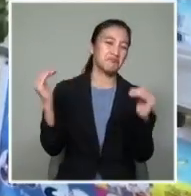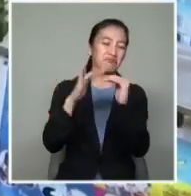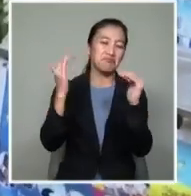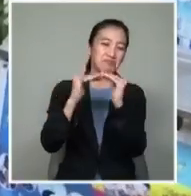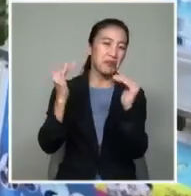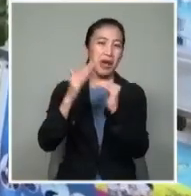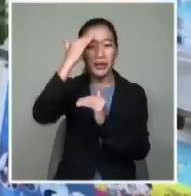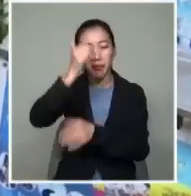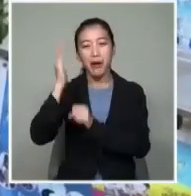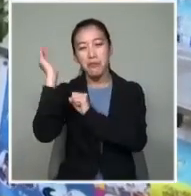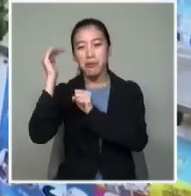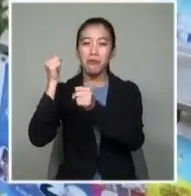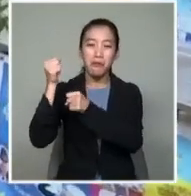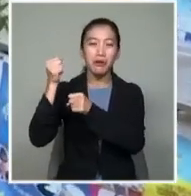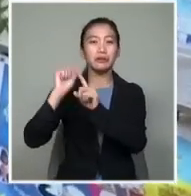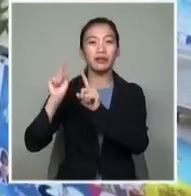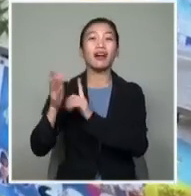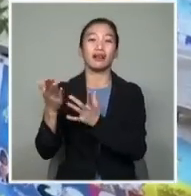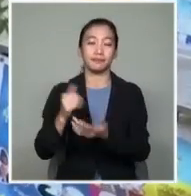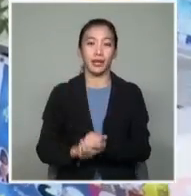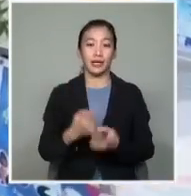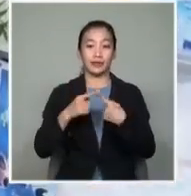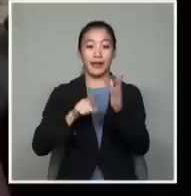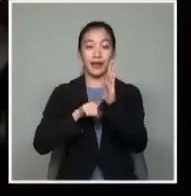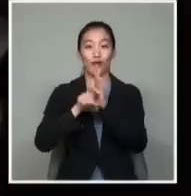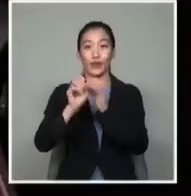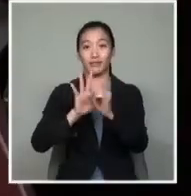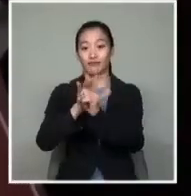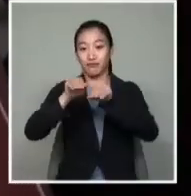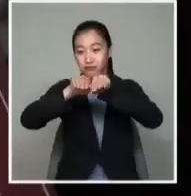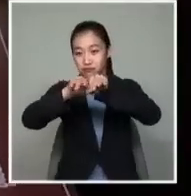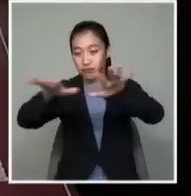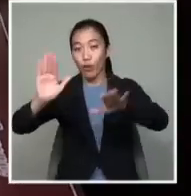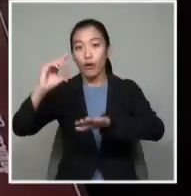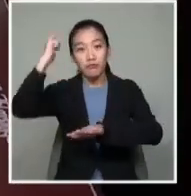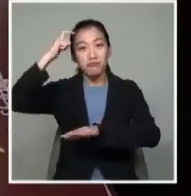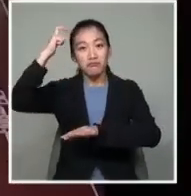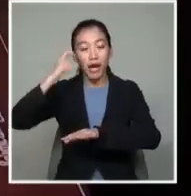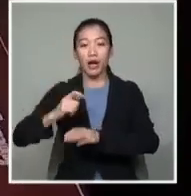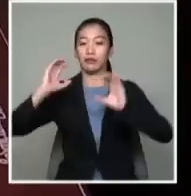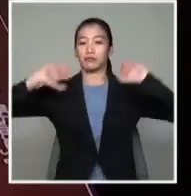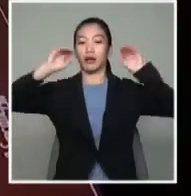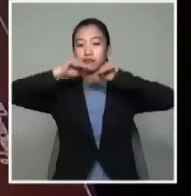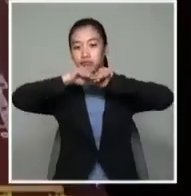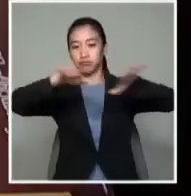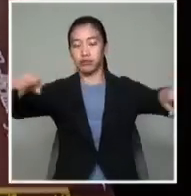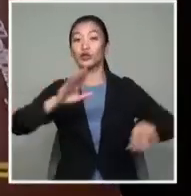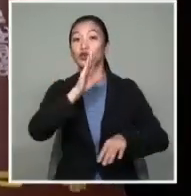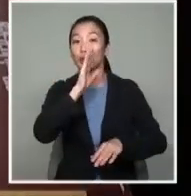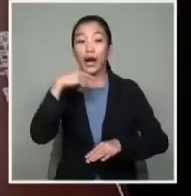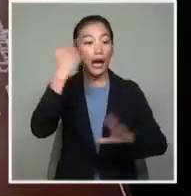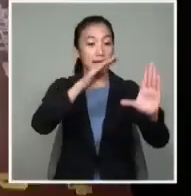การรณรงค์หาเสียงจากการระบาดโควิด-19 ในเมียนมาเนี่ยค่ะทำให้รัฐบาลเมียนมาสั่งห้ามการรณรงค์หาเสียงทั่วเขตย่